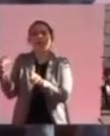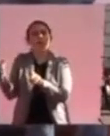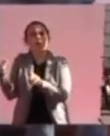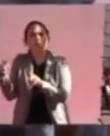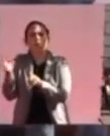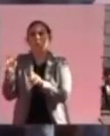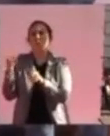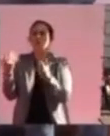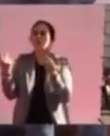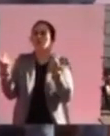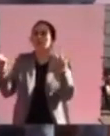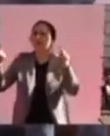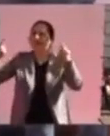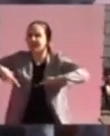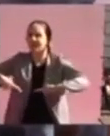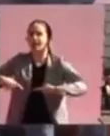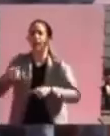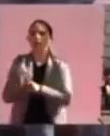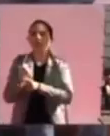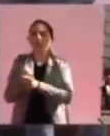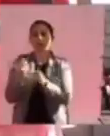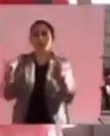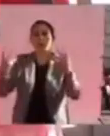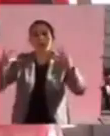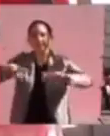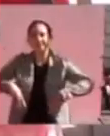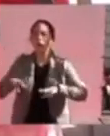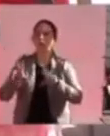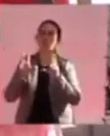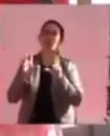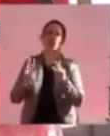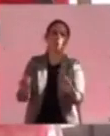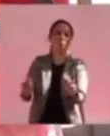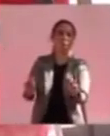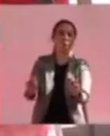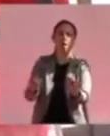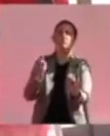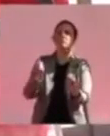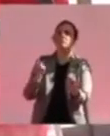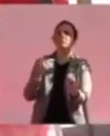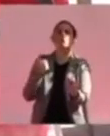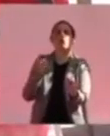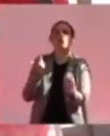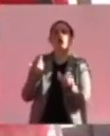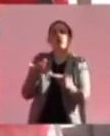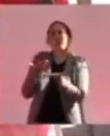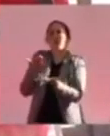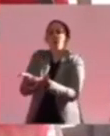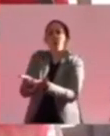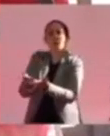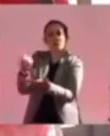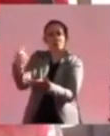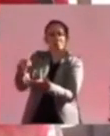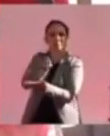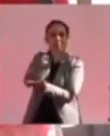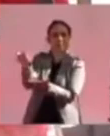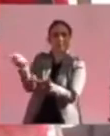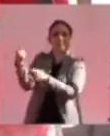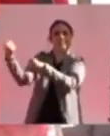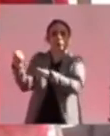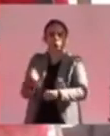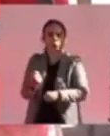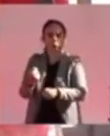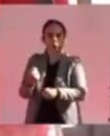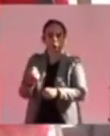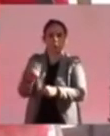innovazione organizzativa che lanciamo alle istituzioni del nostro paese nei focus tematici